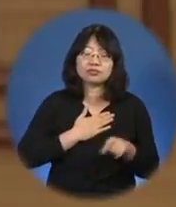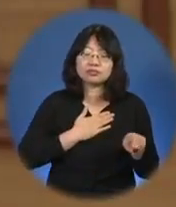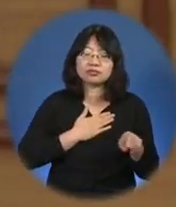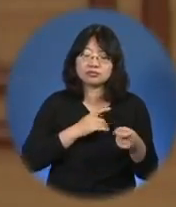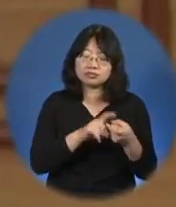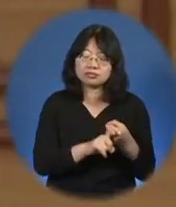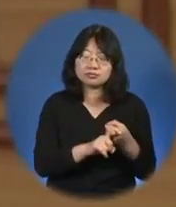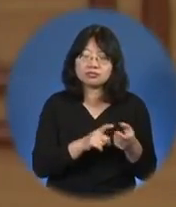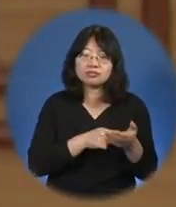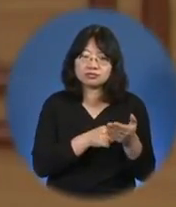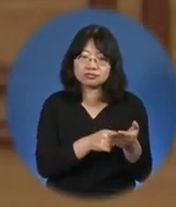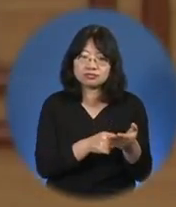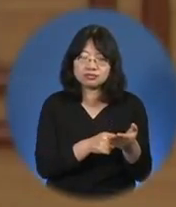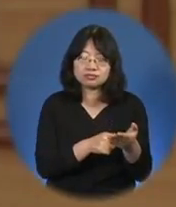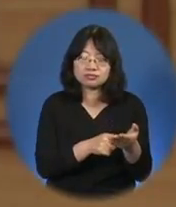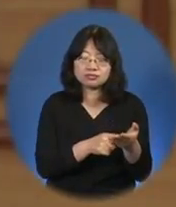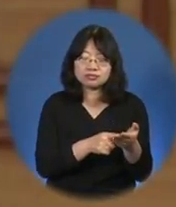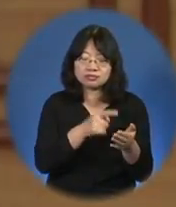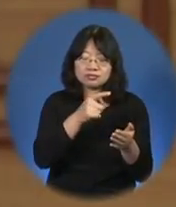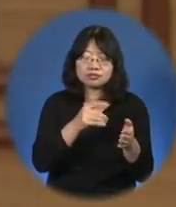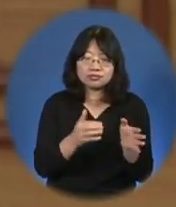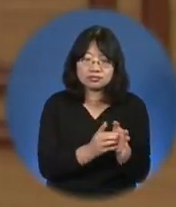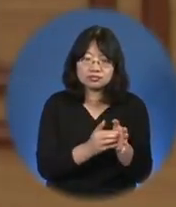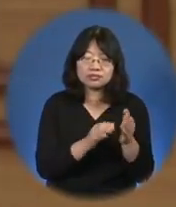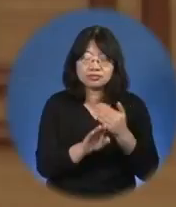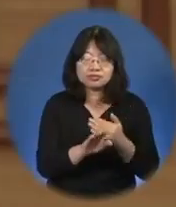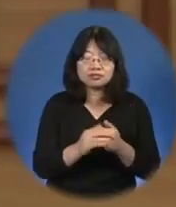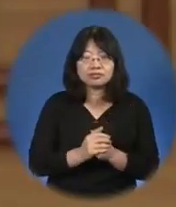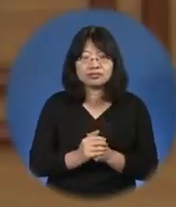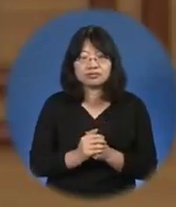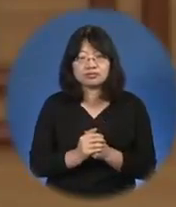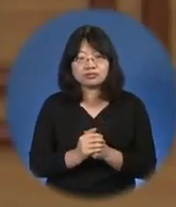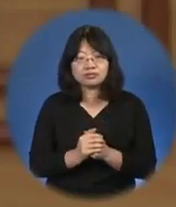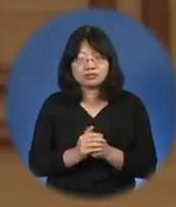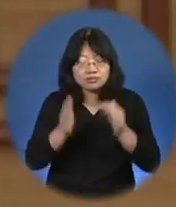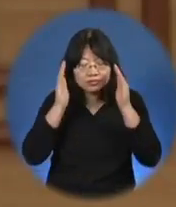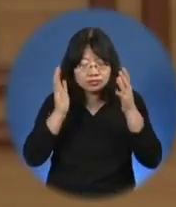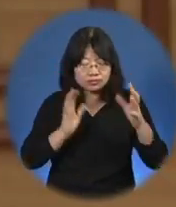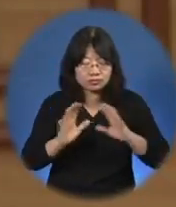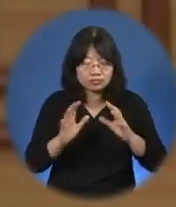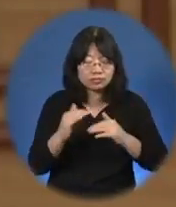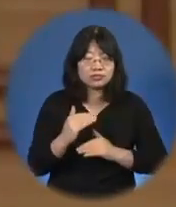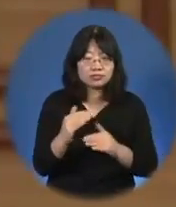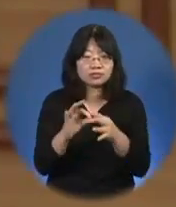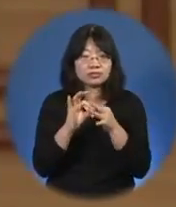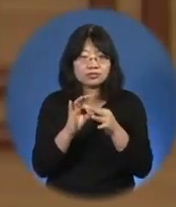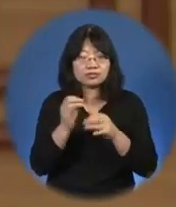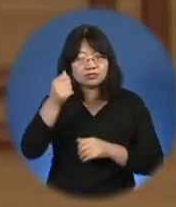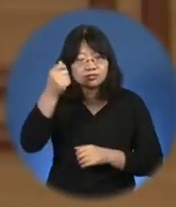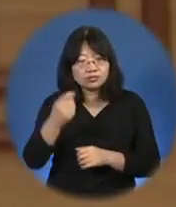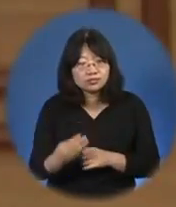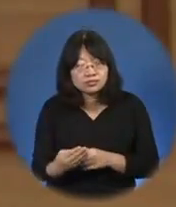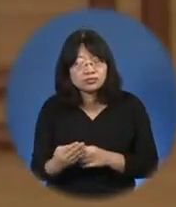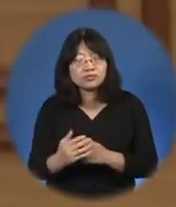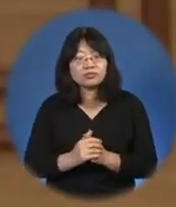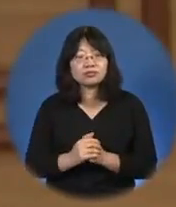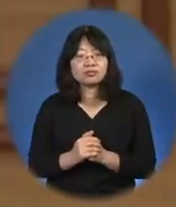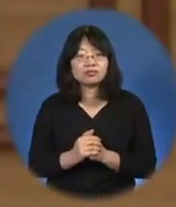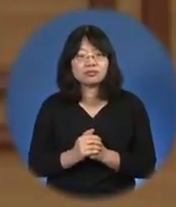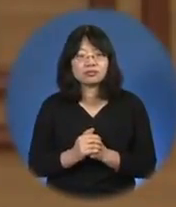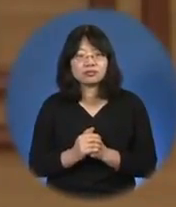이쪽 의견이다라고 예. 들어왔다가 이 수기 과정을 통해서 여러 차례 이렇게 굴곡을